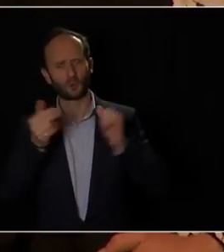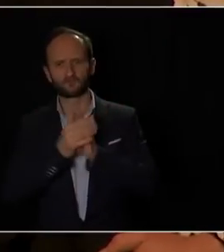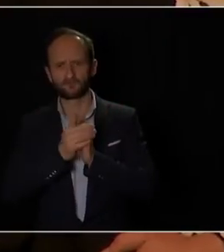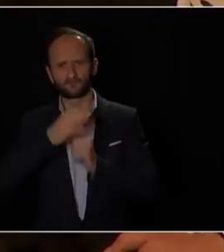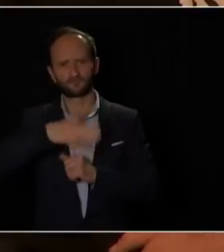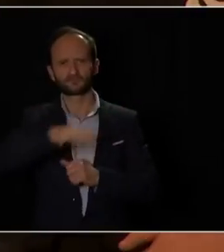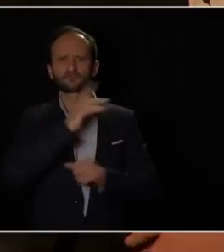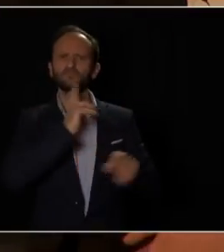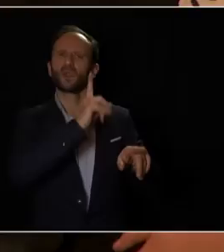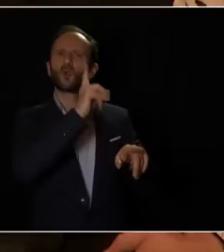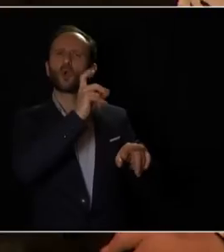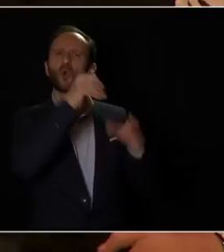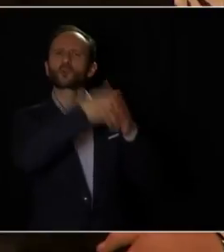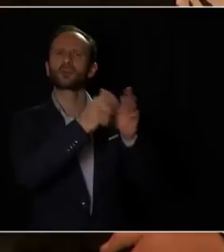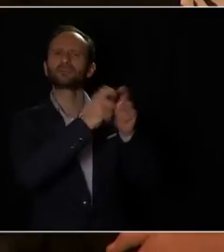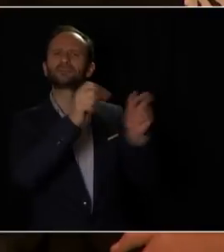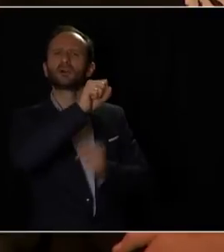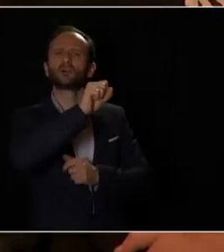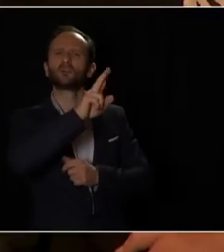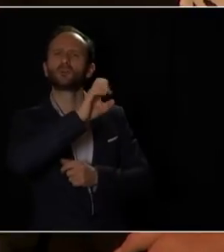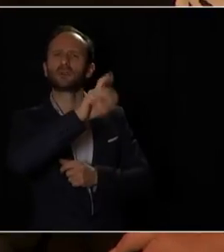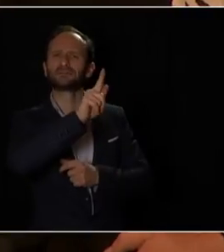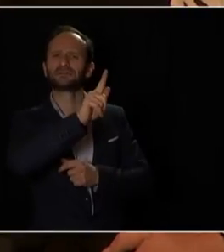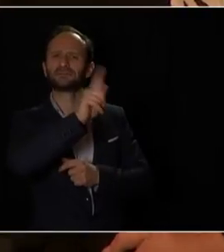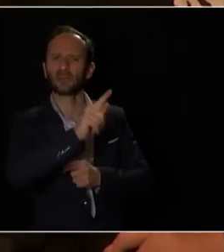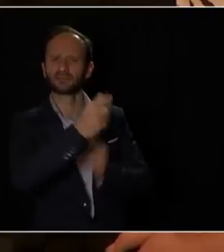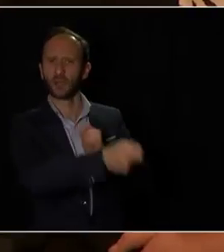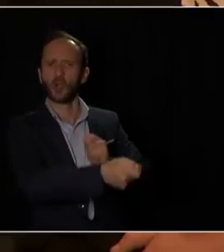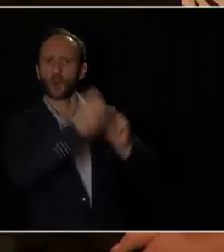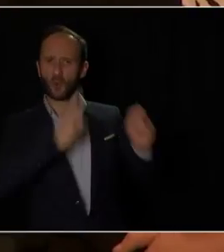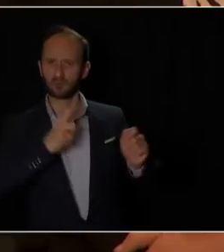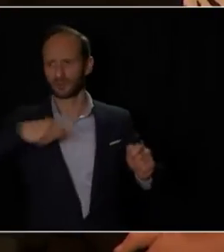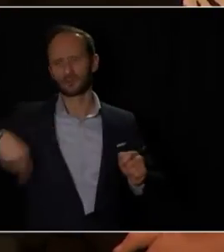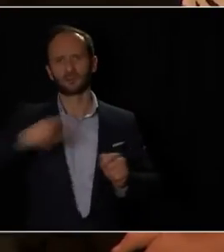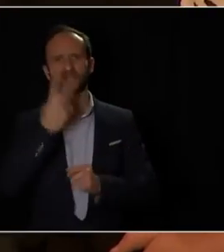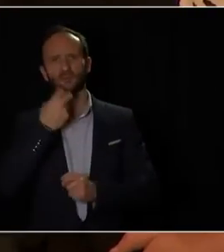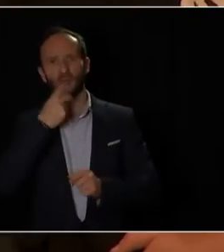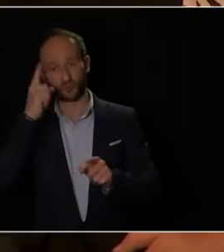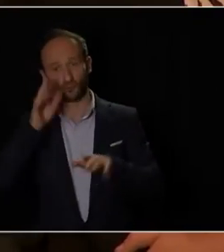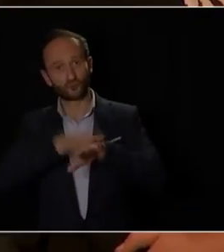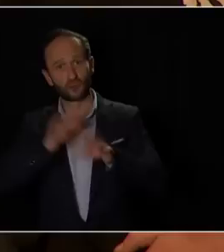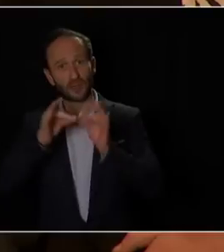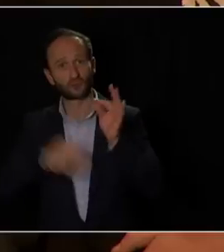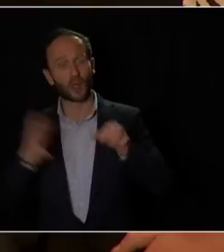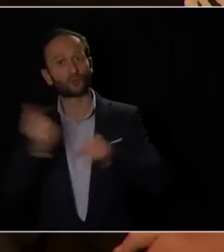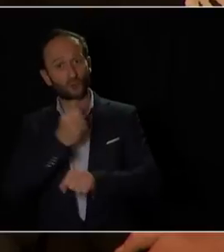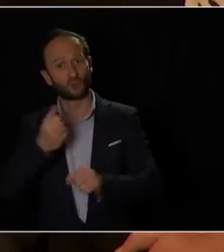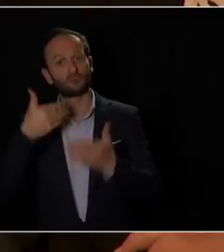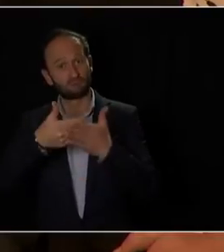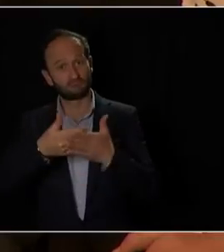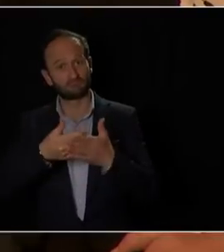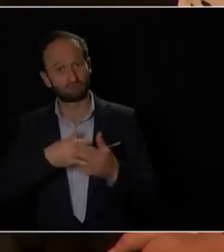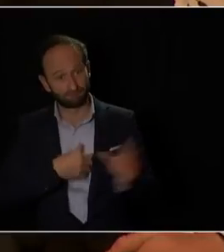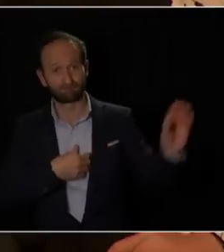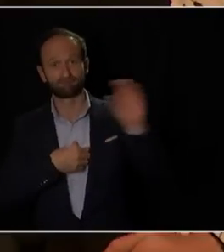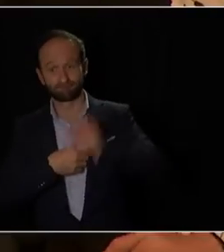l'eau et de l'assainissement rendra aux habitants sur les résultats obtenus au cours des années précédentes. Mesdames,